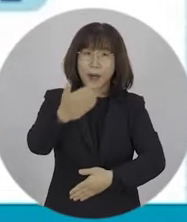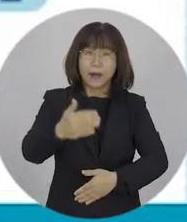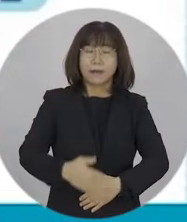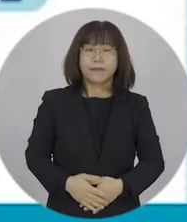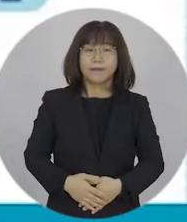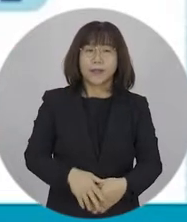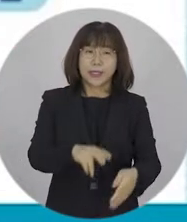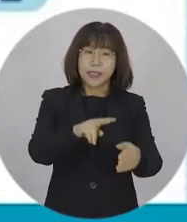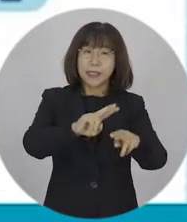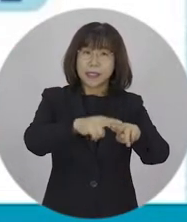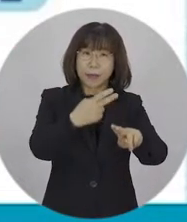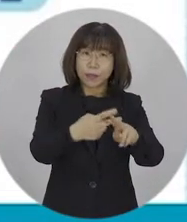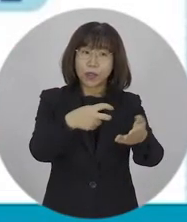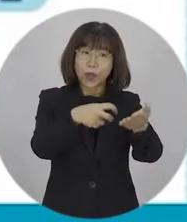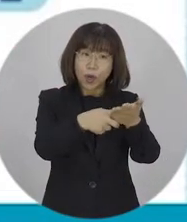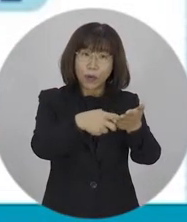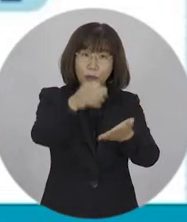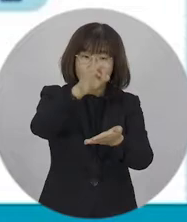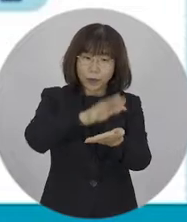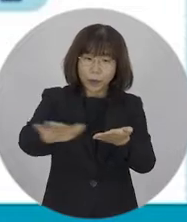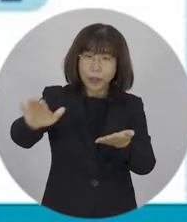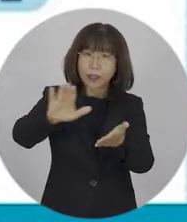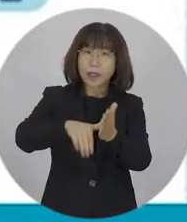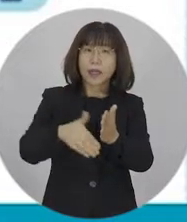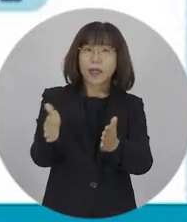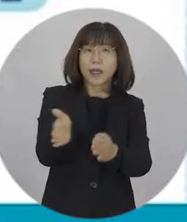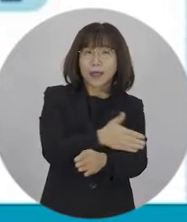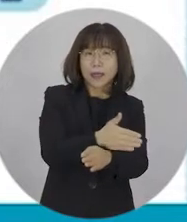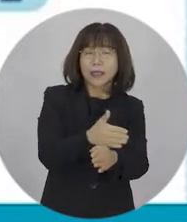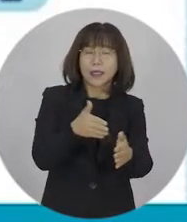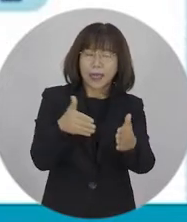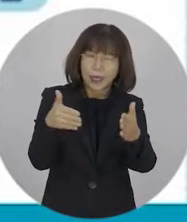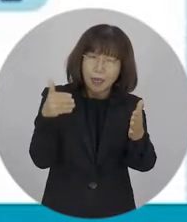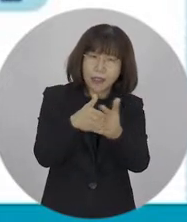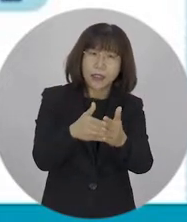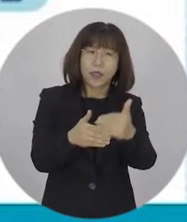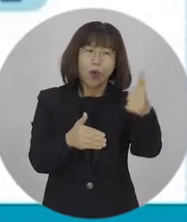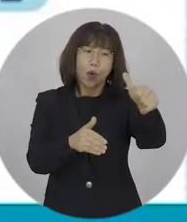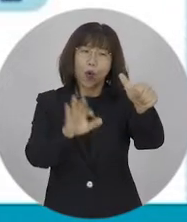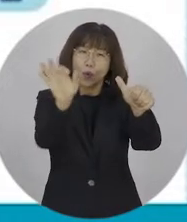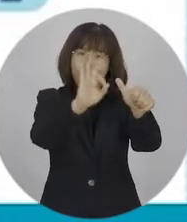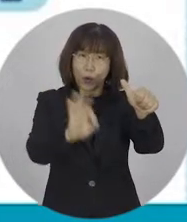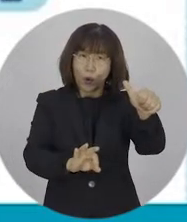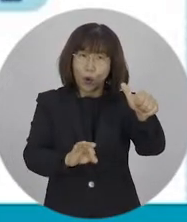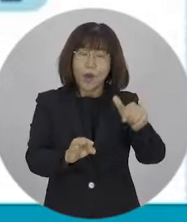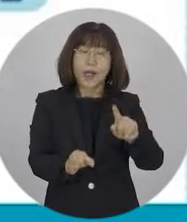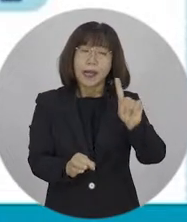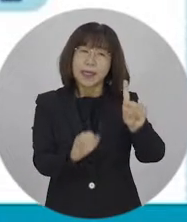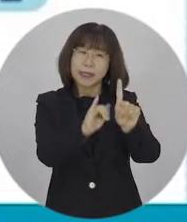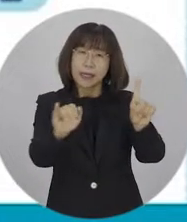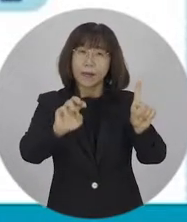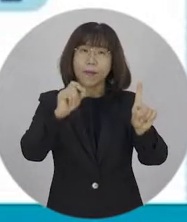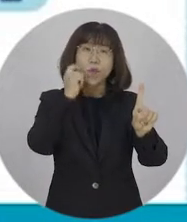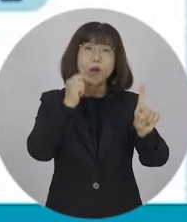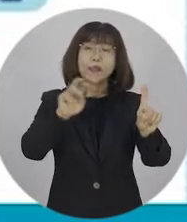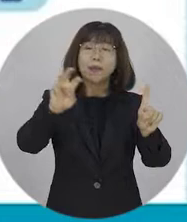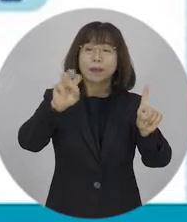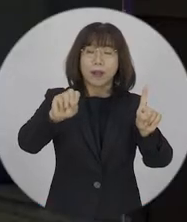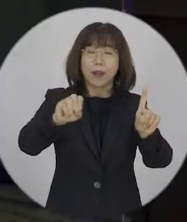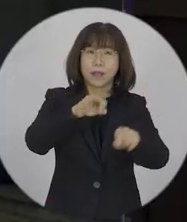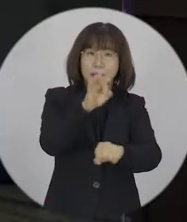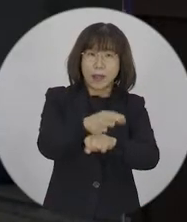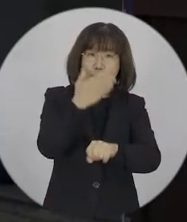가능합니다 상품권은 발행액 소진시까지 5% 할인된 가격에 1인당 월 30만원까지